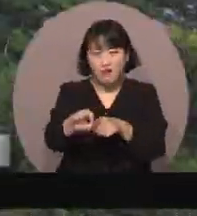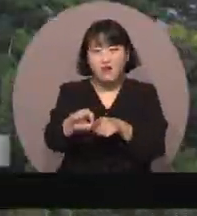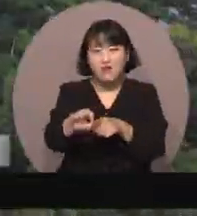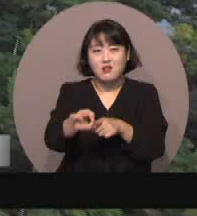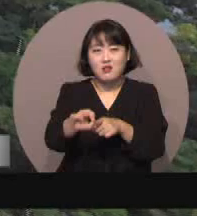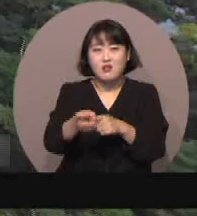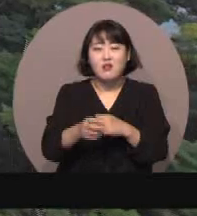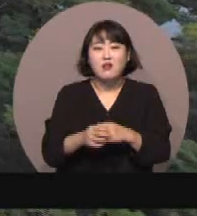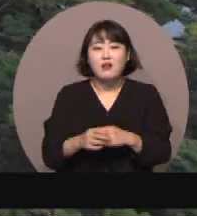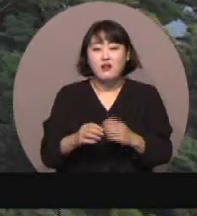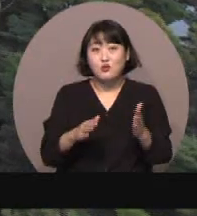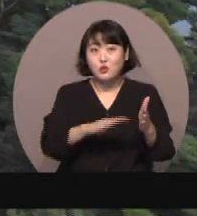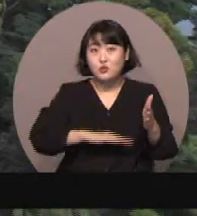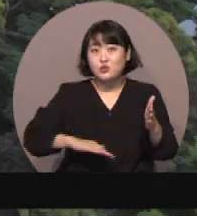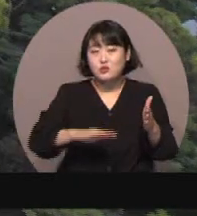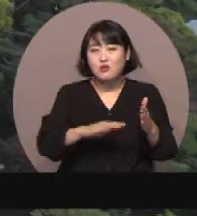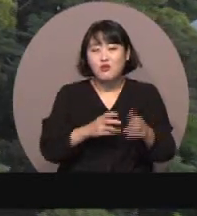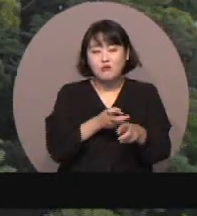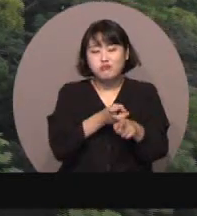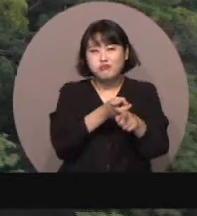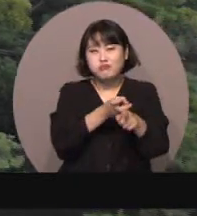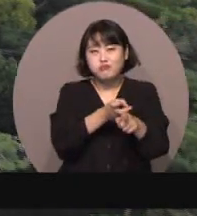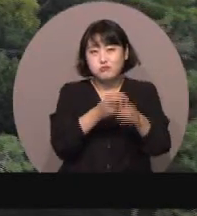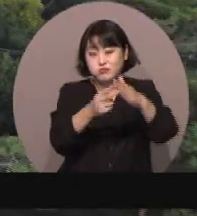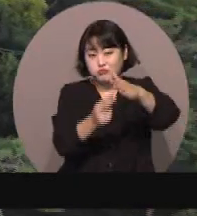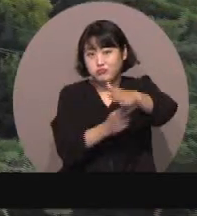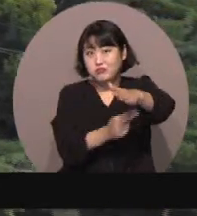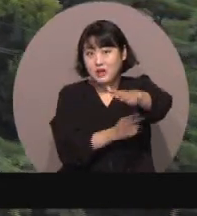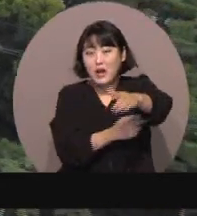잡으면 예당호는 출렁다리와 함께